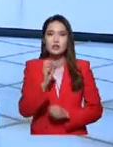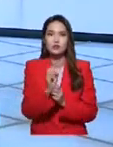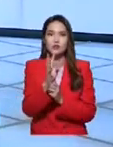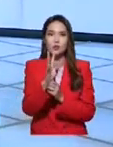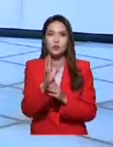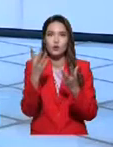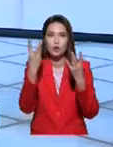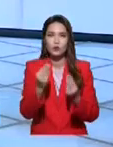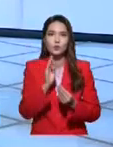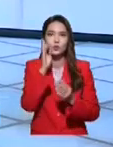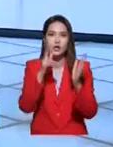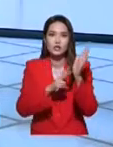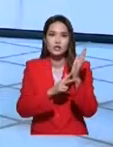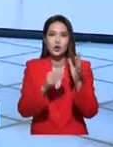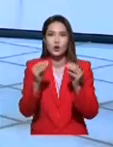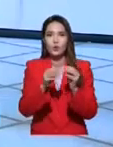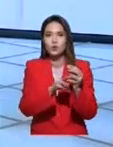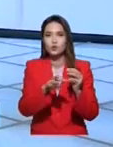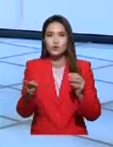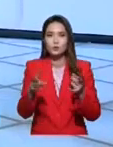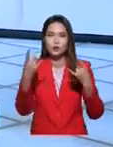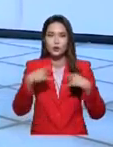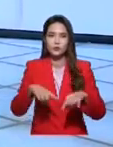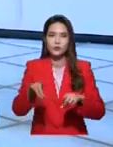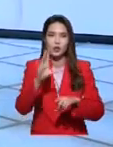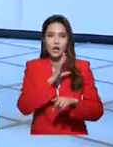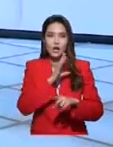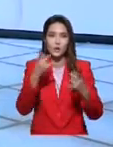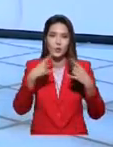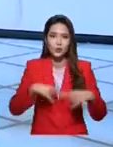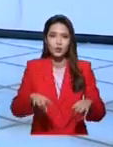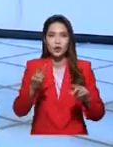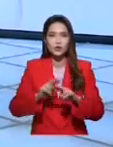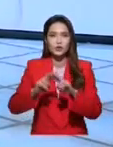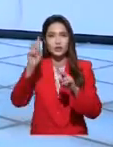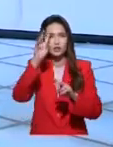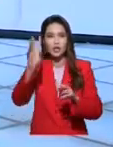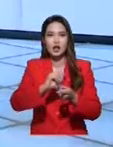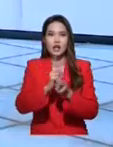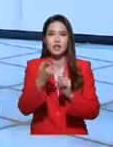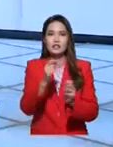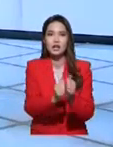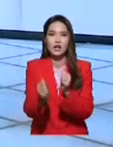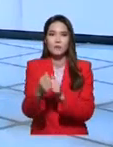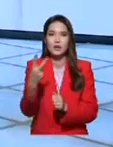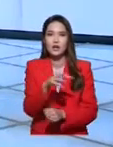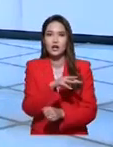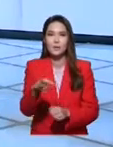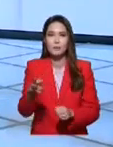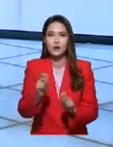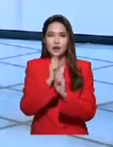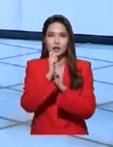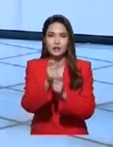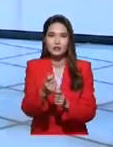күні таңғы сағат 8-ден 10 минут өткенде дүниеге келген. Туа салысымен жұлдызға айналған сәбилердің әрқайсысы 2 миллион теңге сыйлыққа